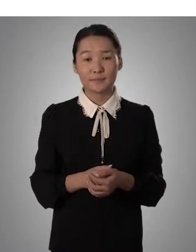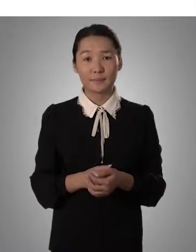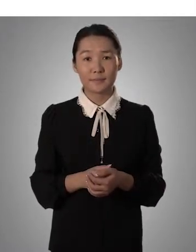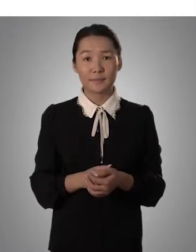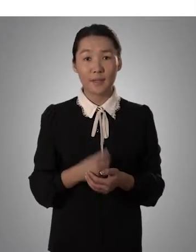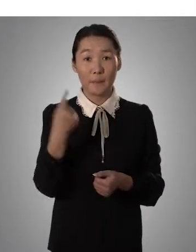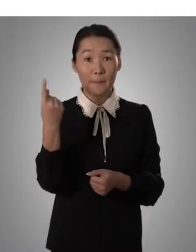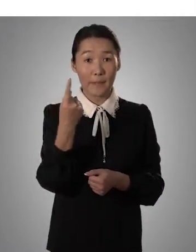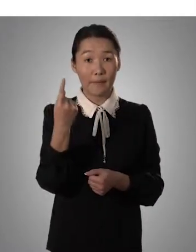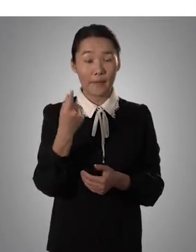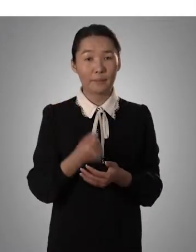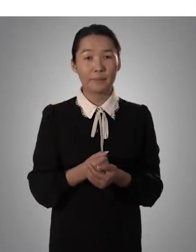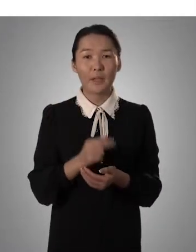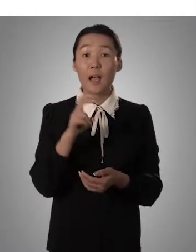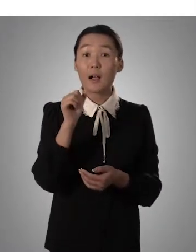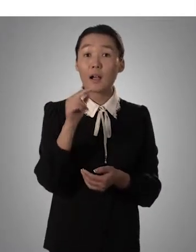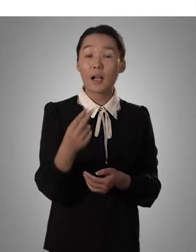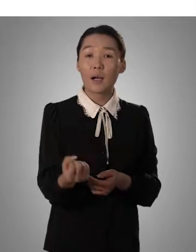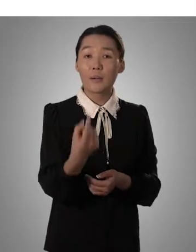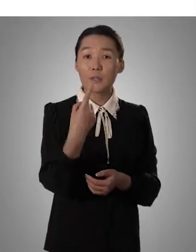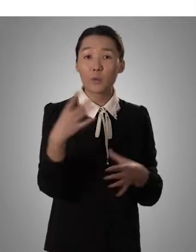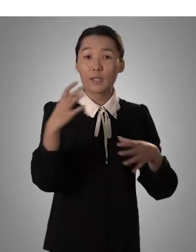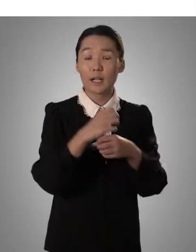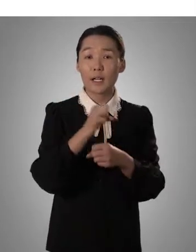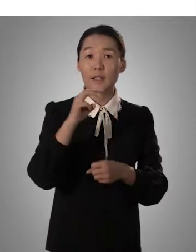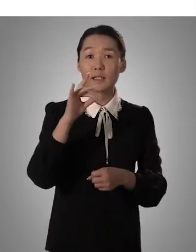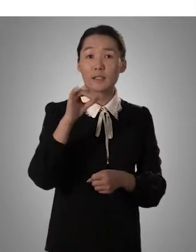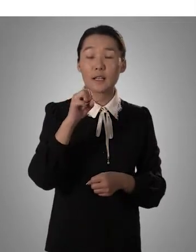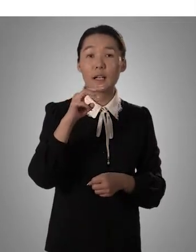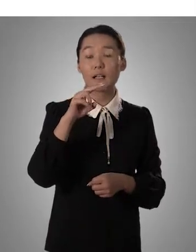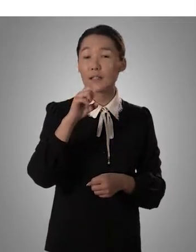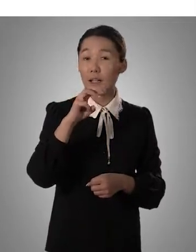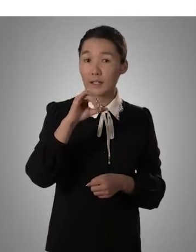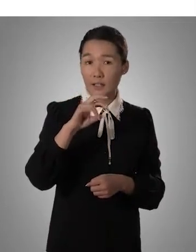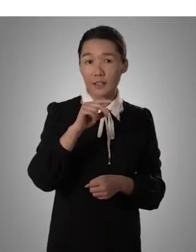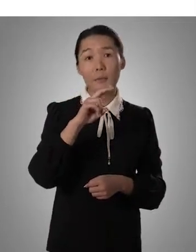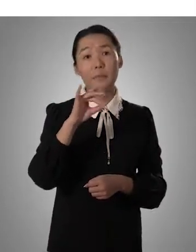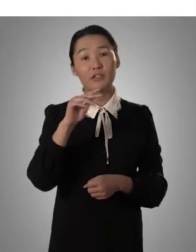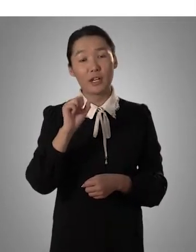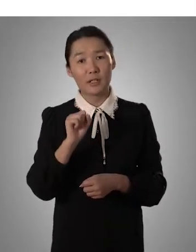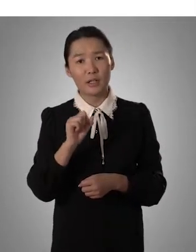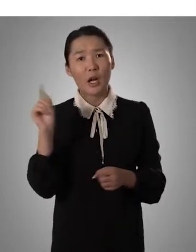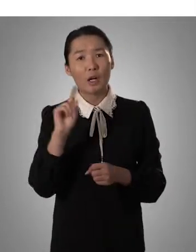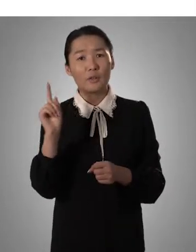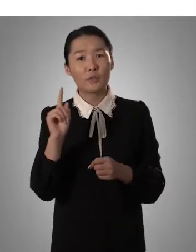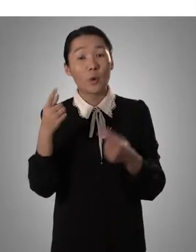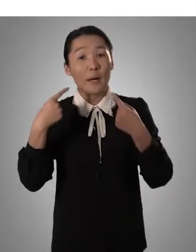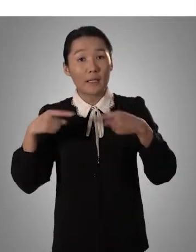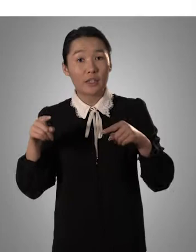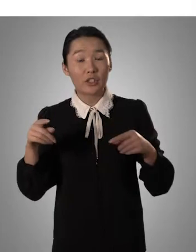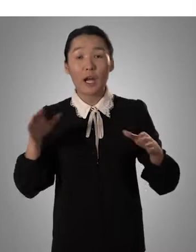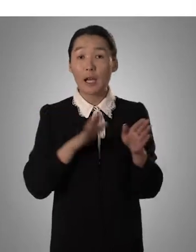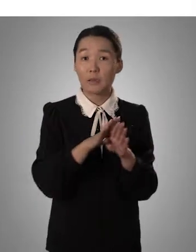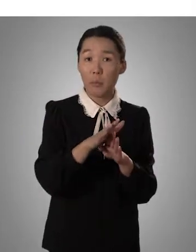первое как образуются краткие страдательные причастия и в чем их отличие от полных форм